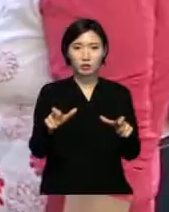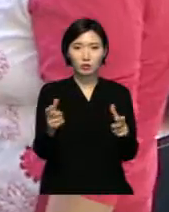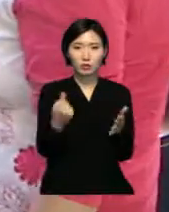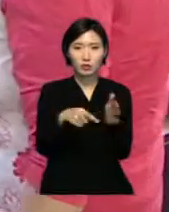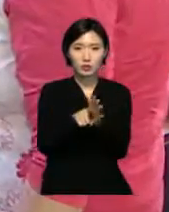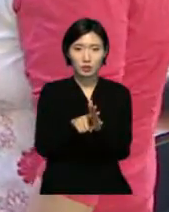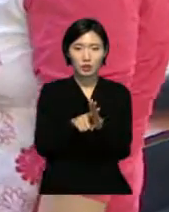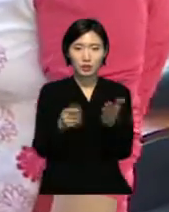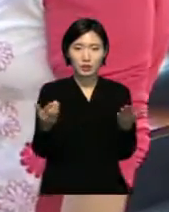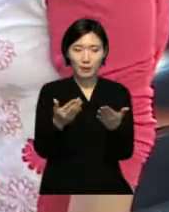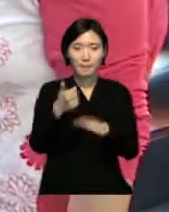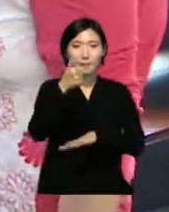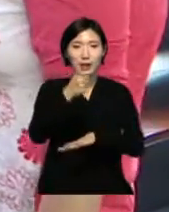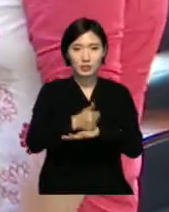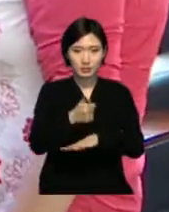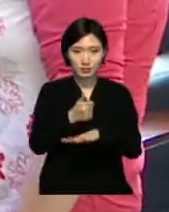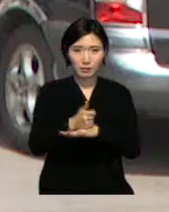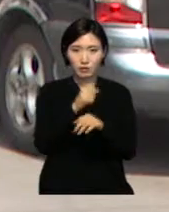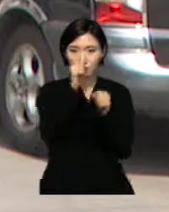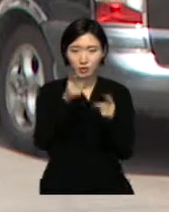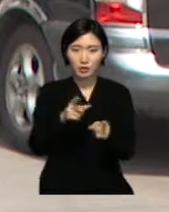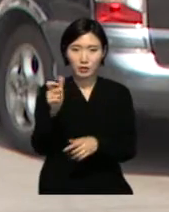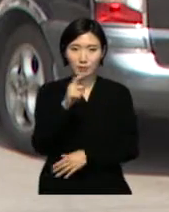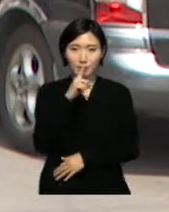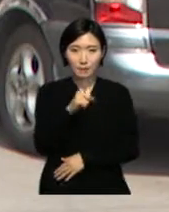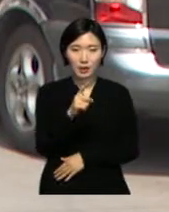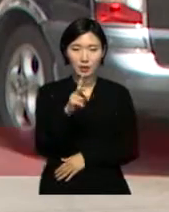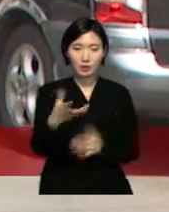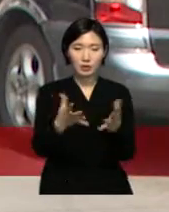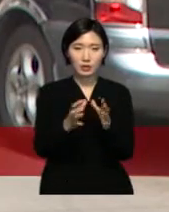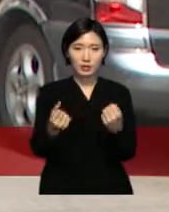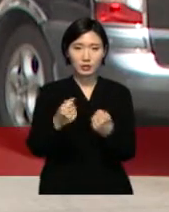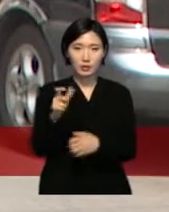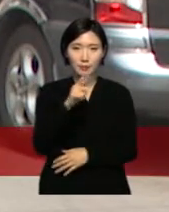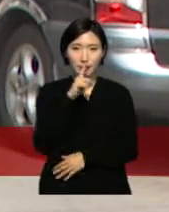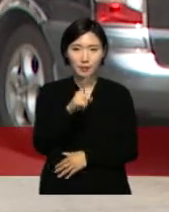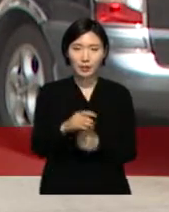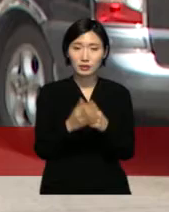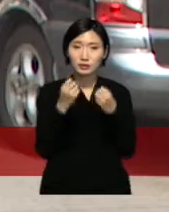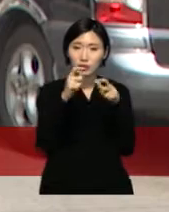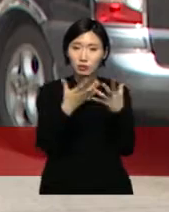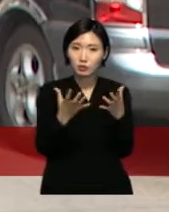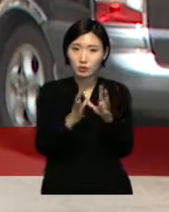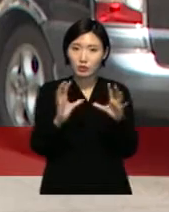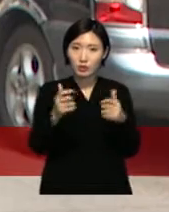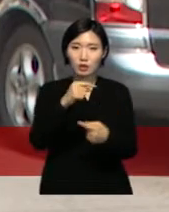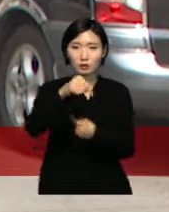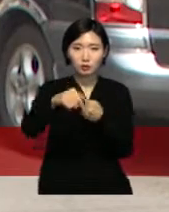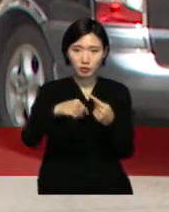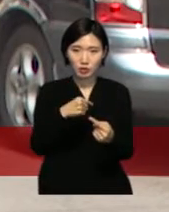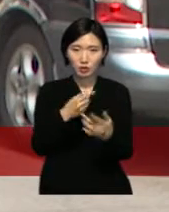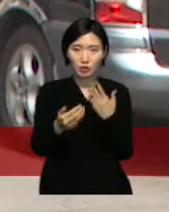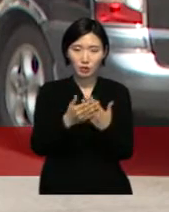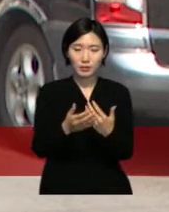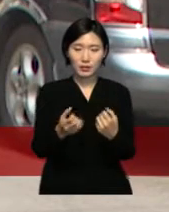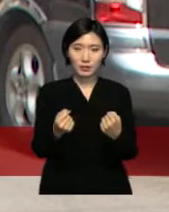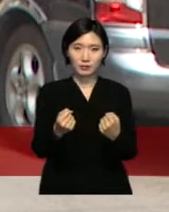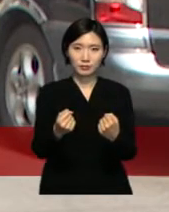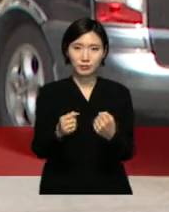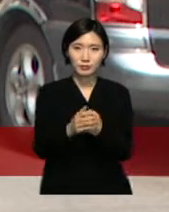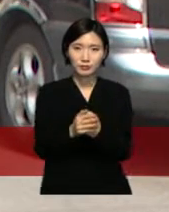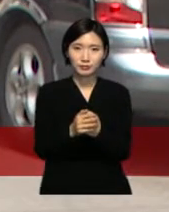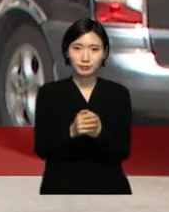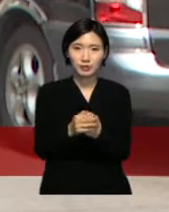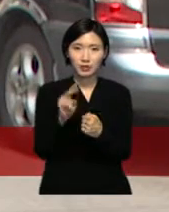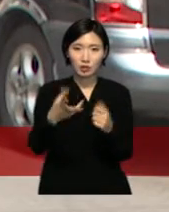기회라며 여당의 힘을 강조합니다. 새누리당은 국정 경험이 풍부하고 여당으로서 힘이 있는 정당이기